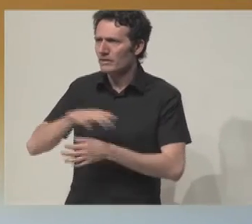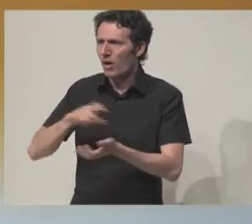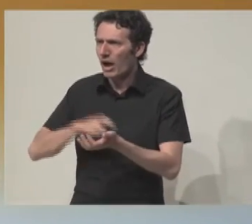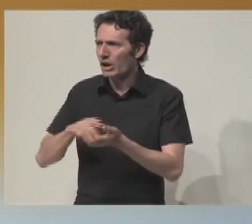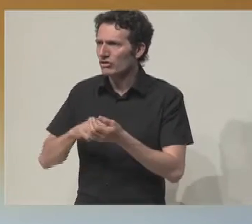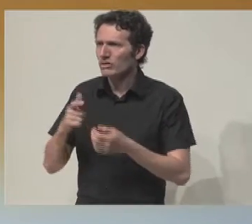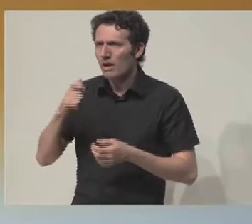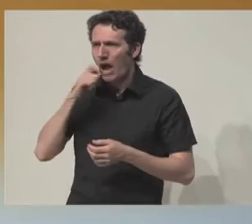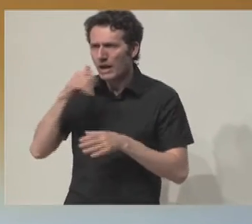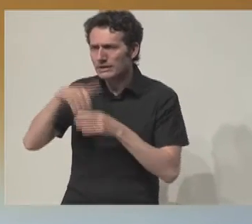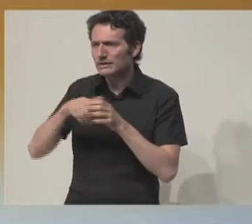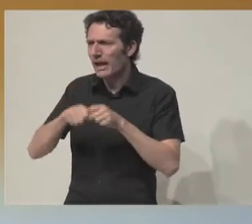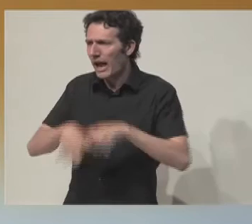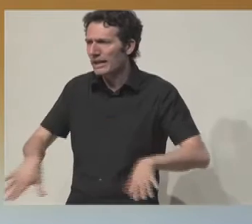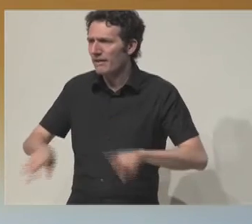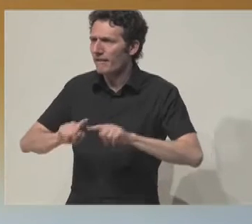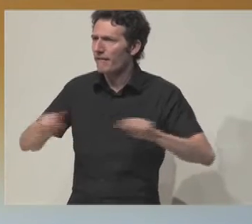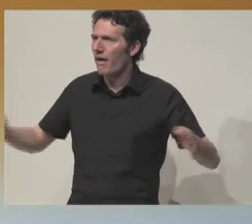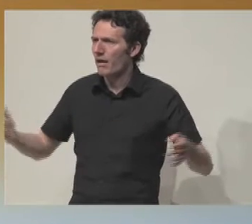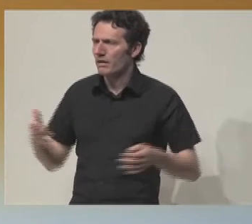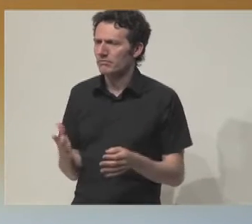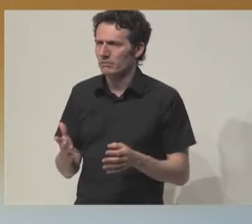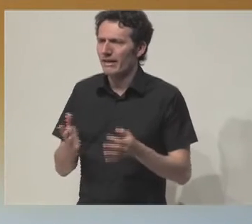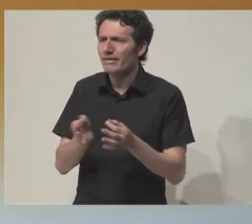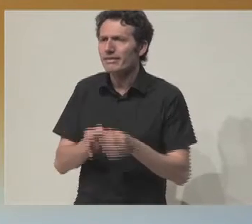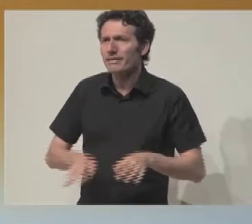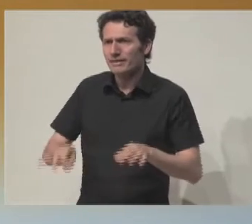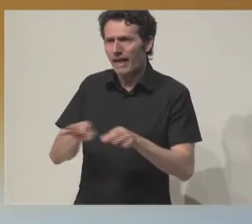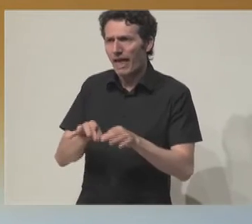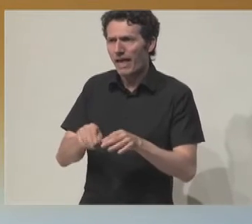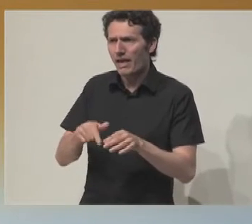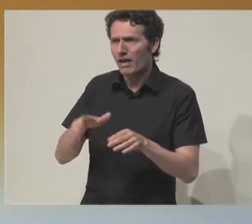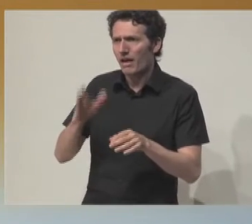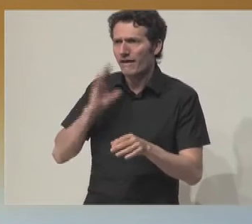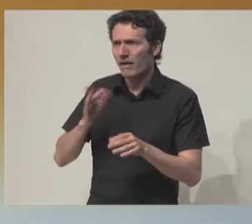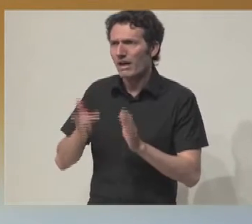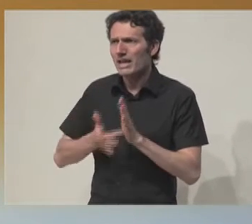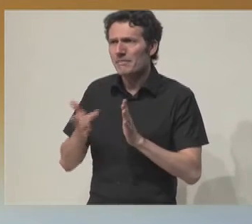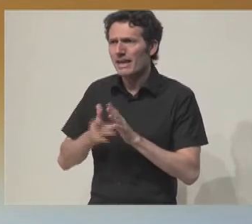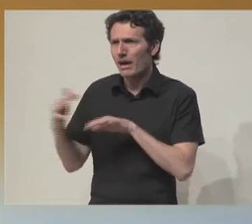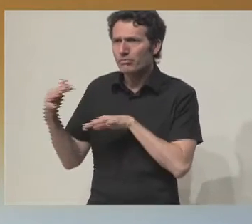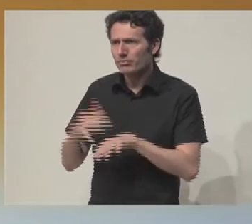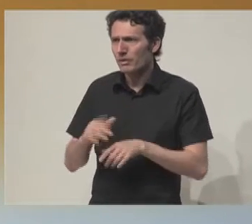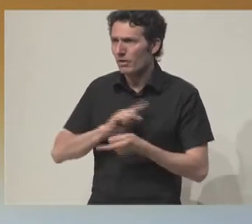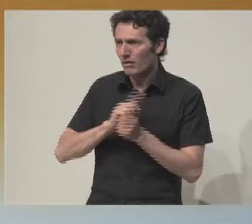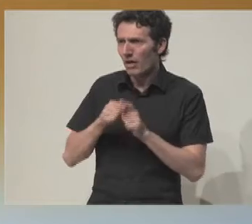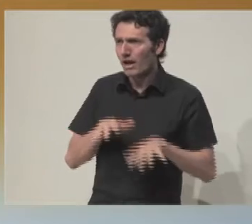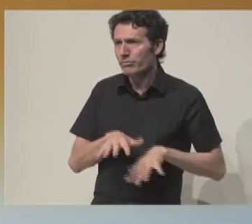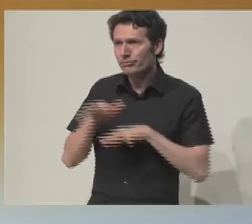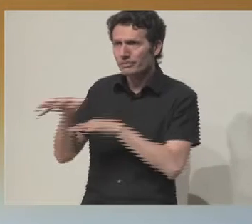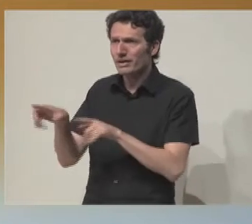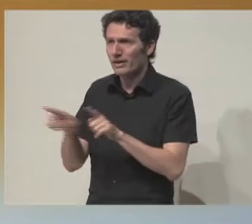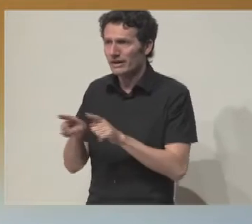de toute race in avant d'être des terres d'immigration nous avons été des pères des migrations